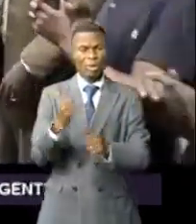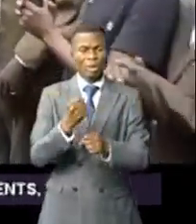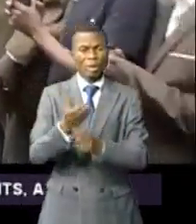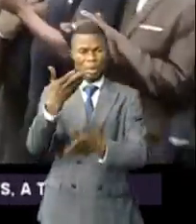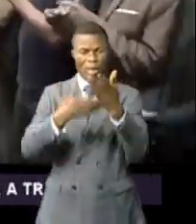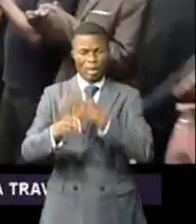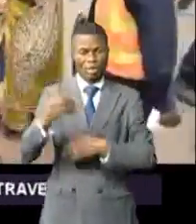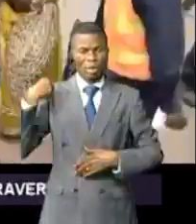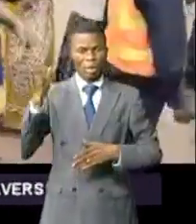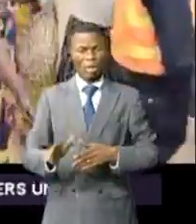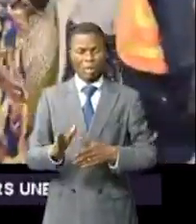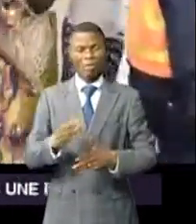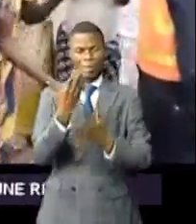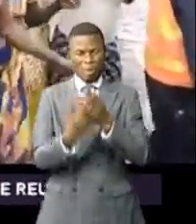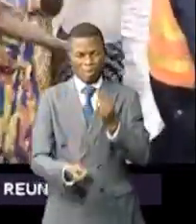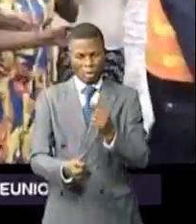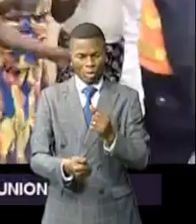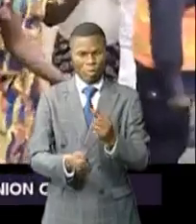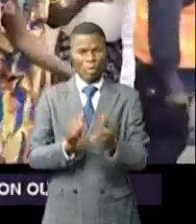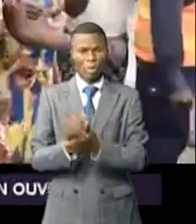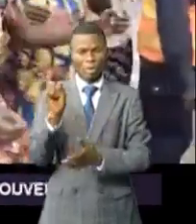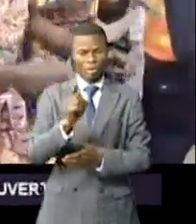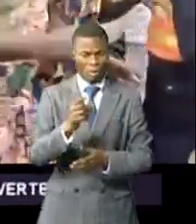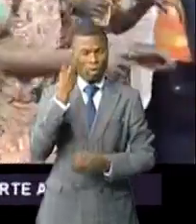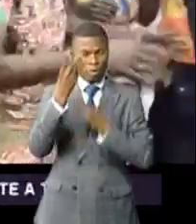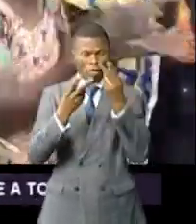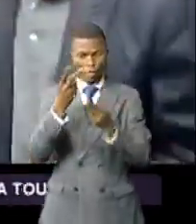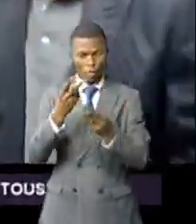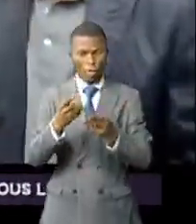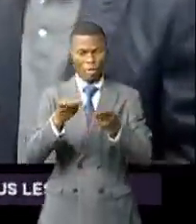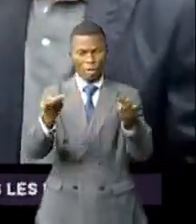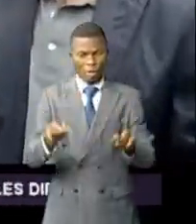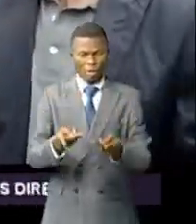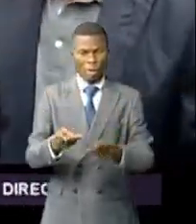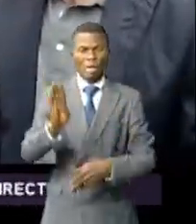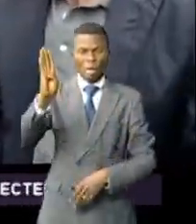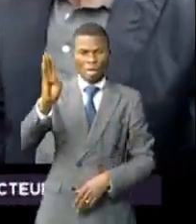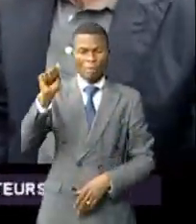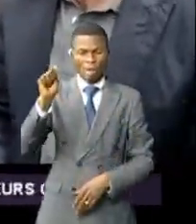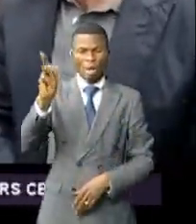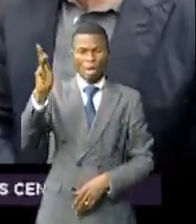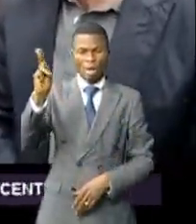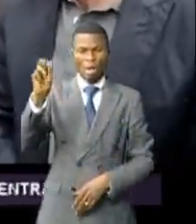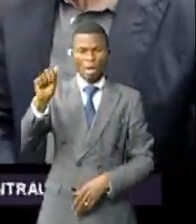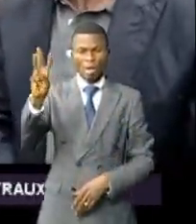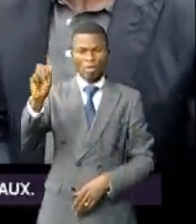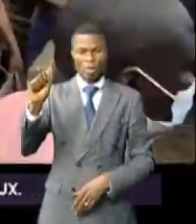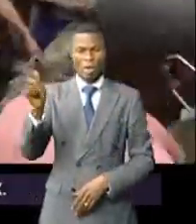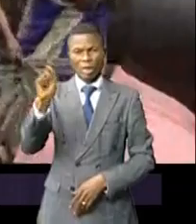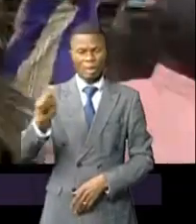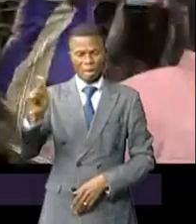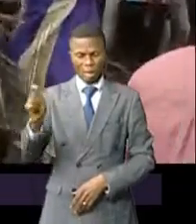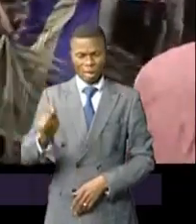gouverneur du Kasaï en mission, a effectué une mission officielle dans le secteur de Bakwanyambi, territoire de Tshikapa, ce